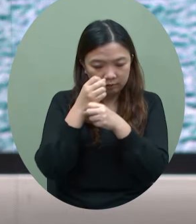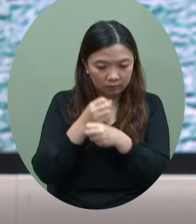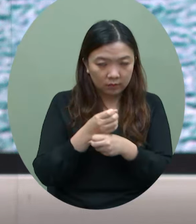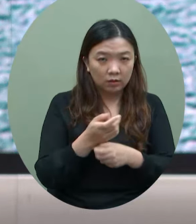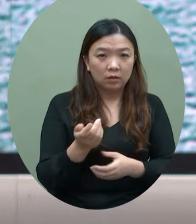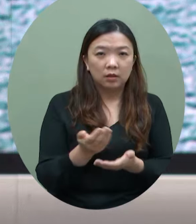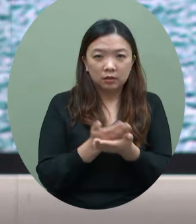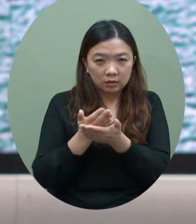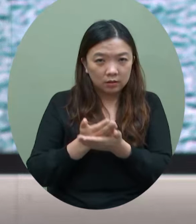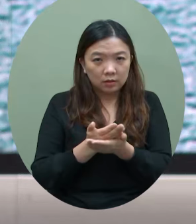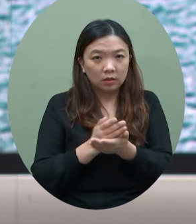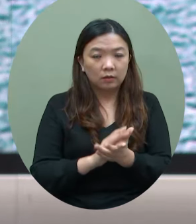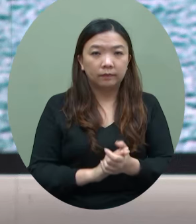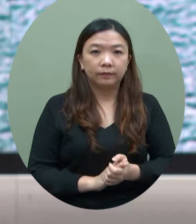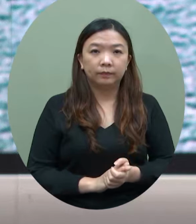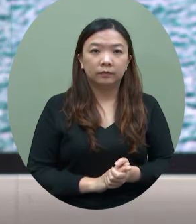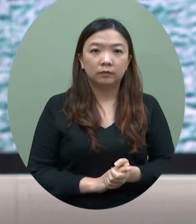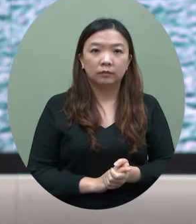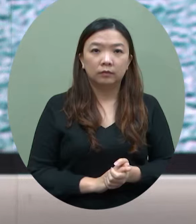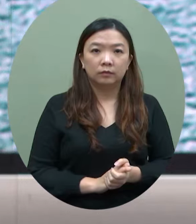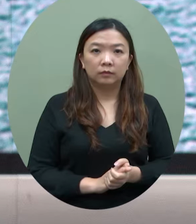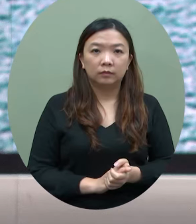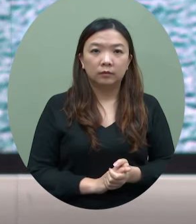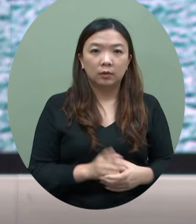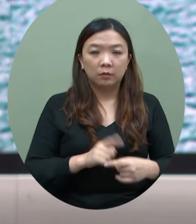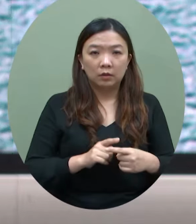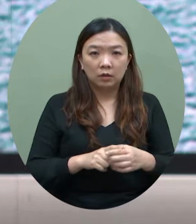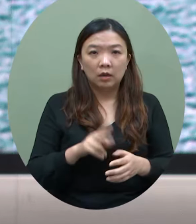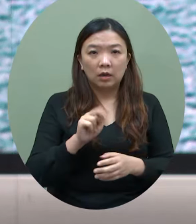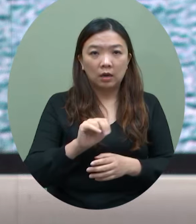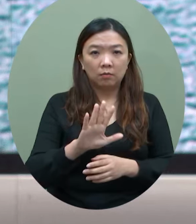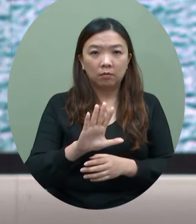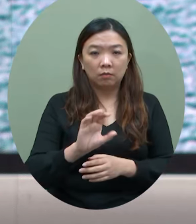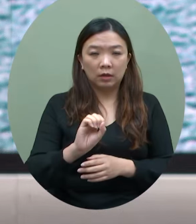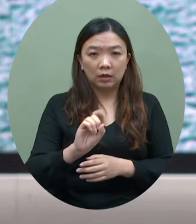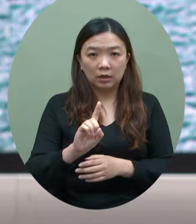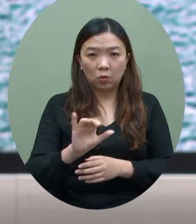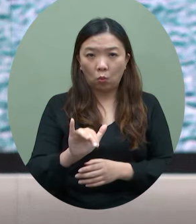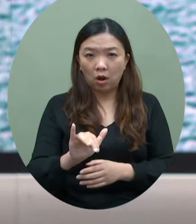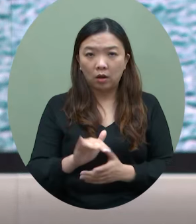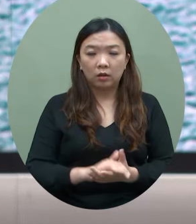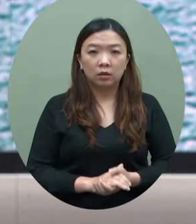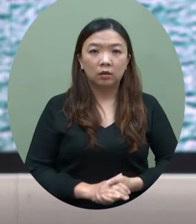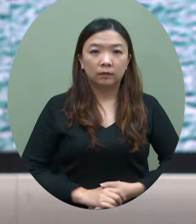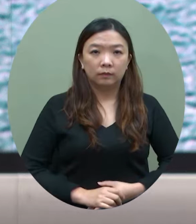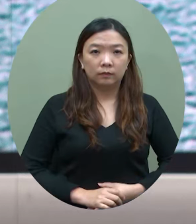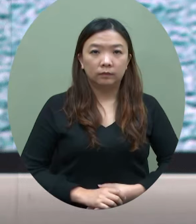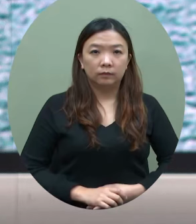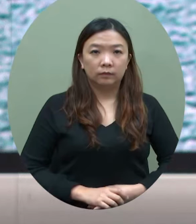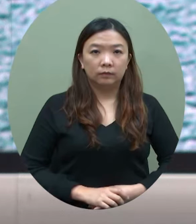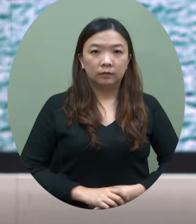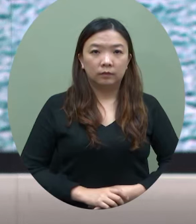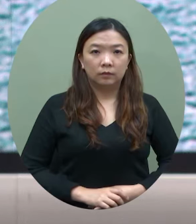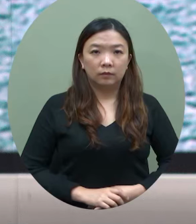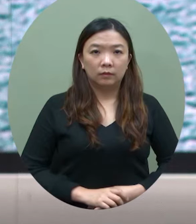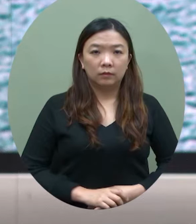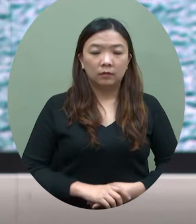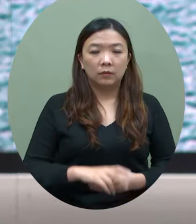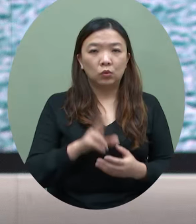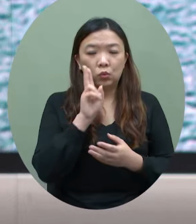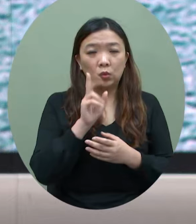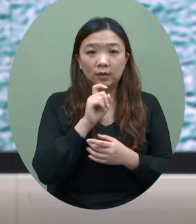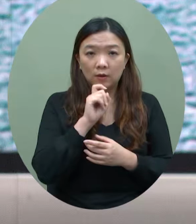會知道究竟佢會唔會有嗰個 M01Y 嗰啲即係陽性嚇。如果有